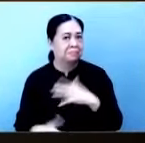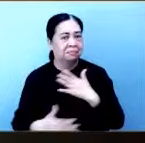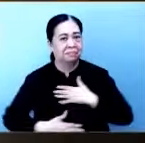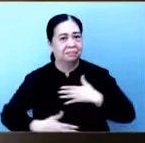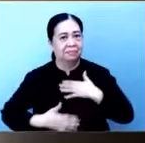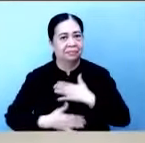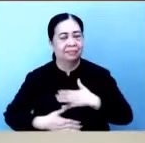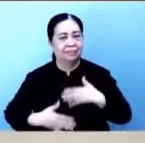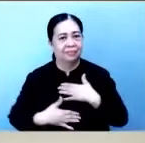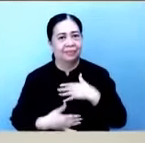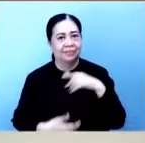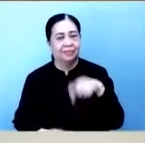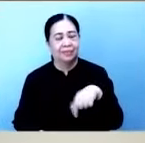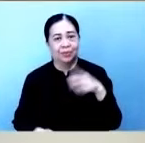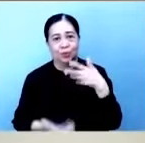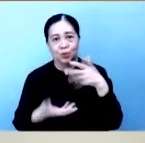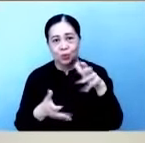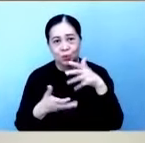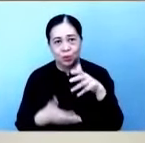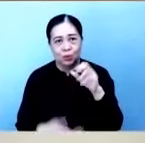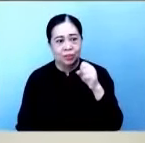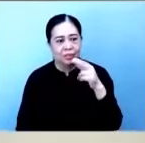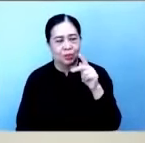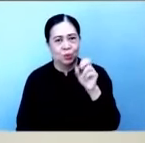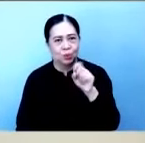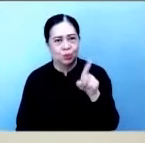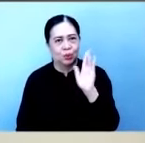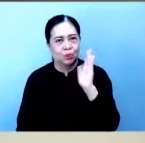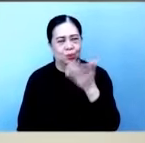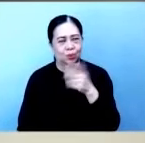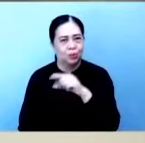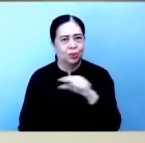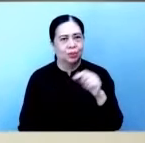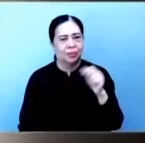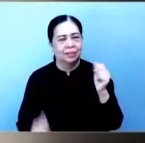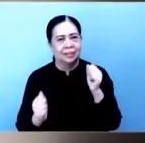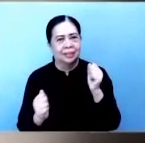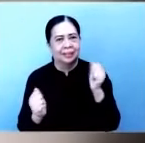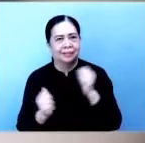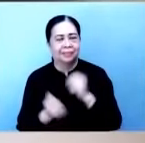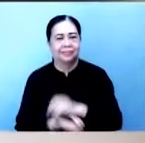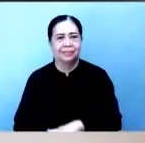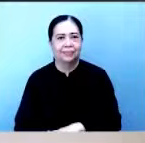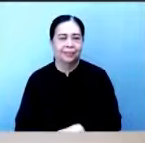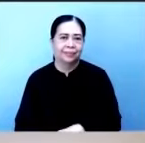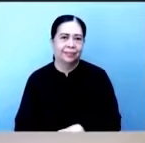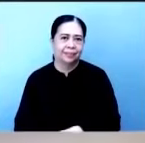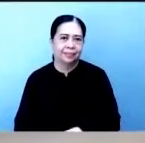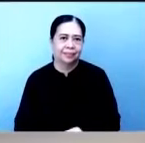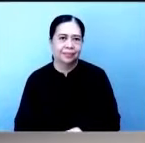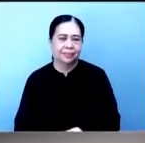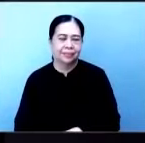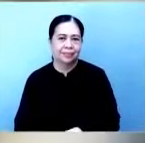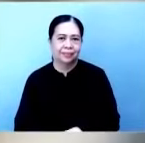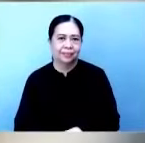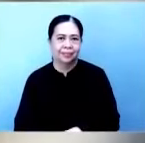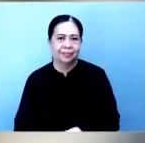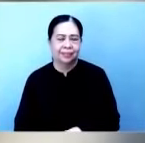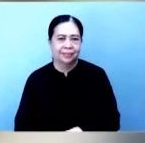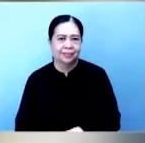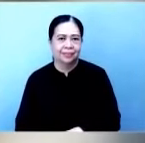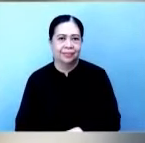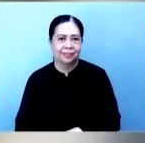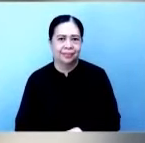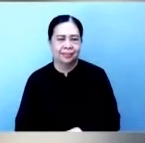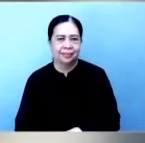Shih Tzu'ng ito, banyo queen muna ang peg para magpalamig. Sis, ba't ka dyan natutulog, sis? Panahon